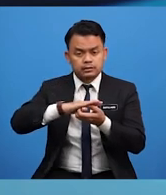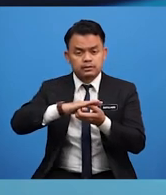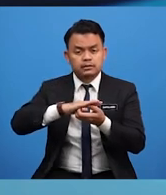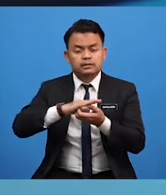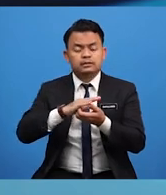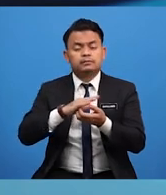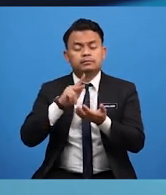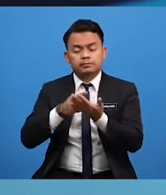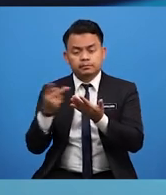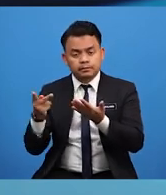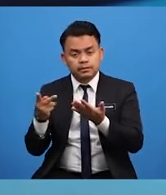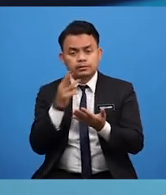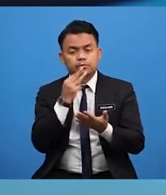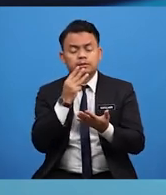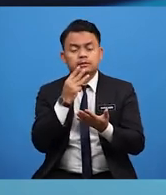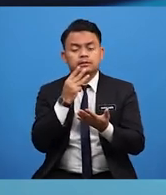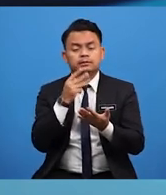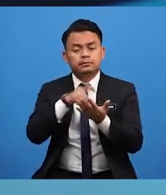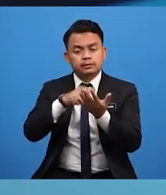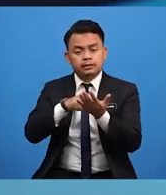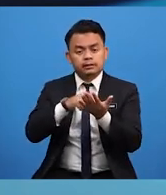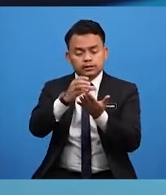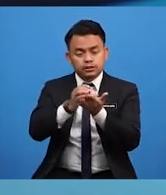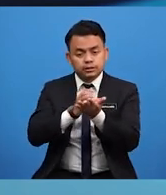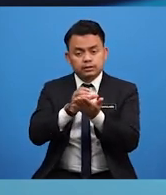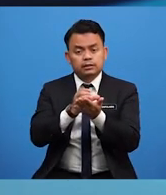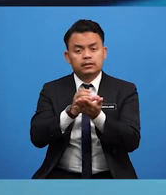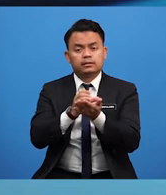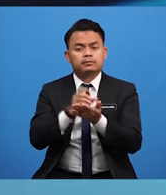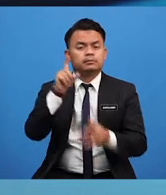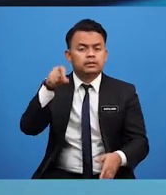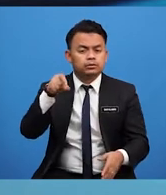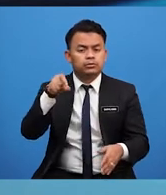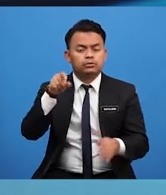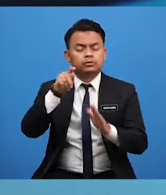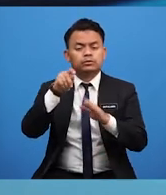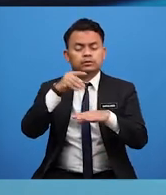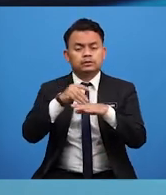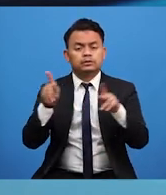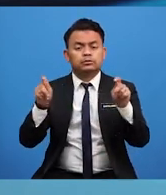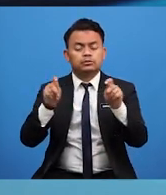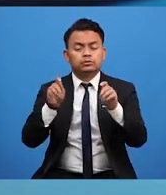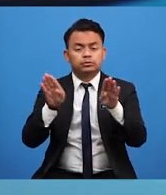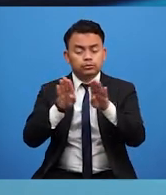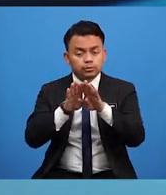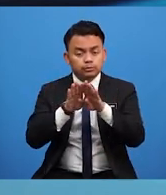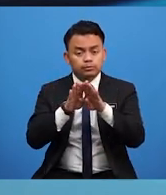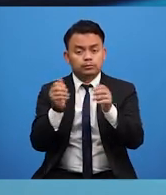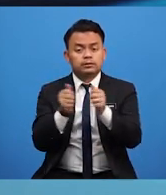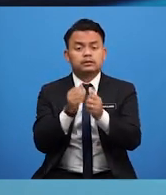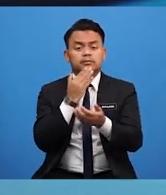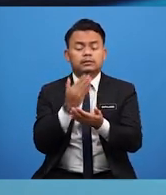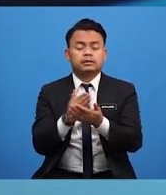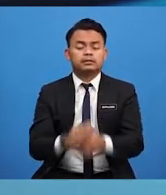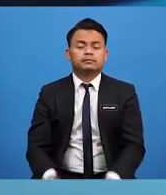perlu ditutup dengan baik? Jawapannya ialah bekas pis warna perlu ditutup dengan